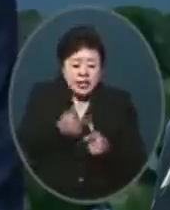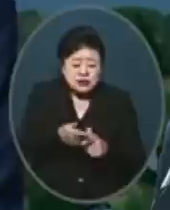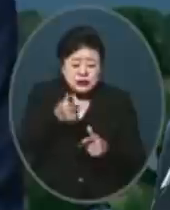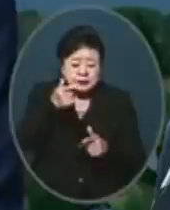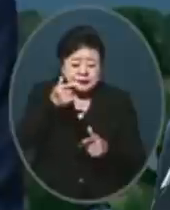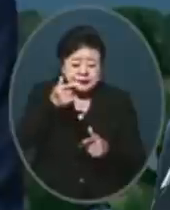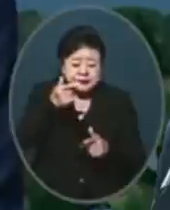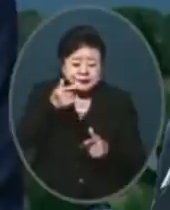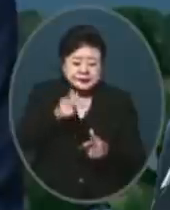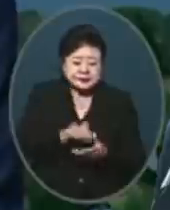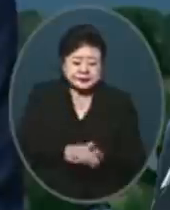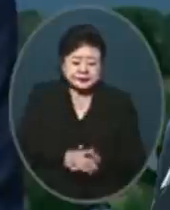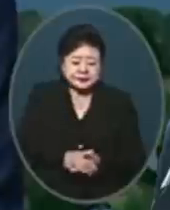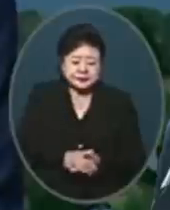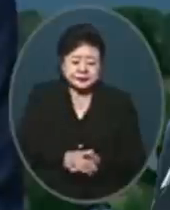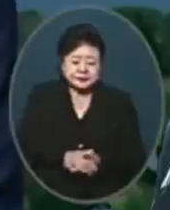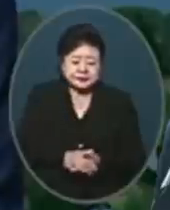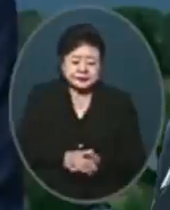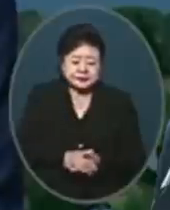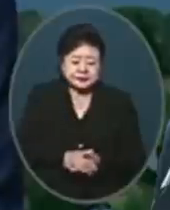예수님